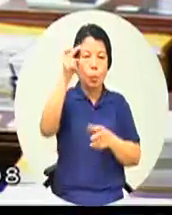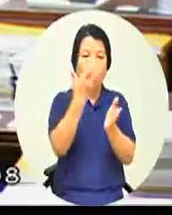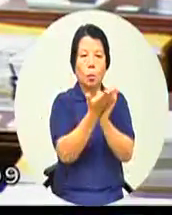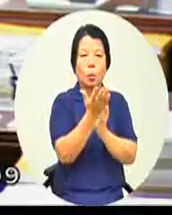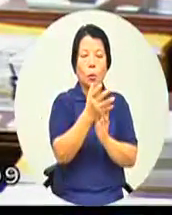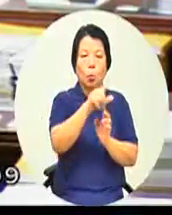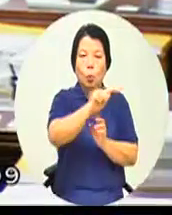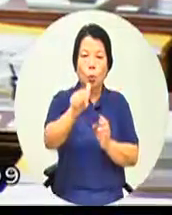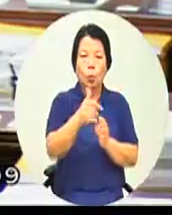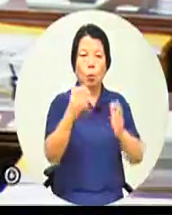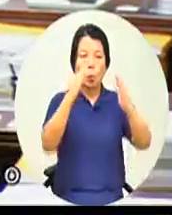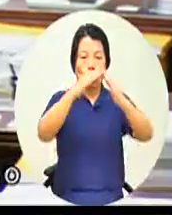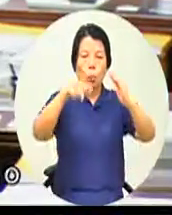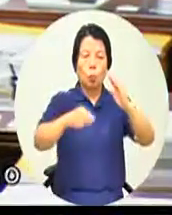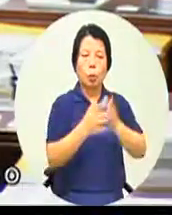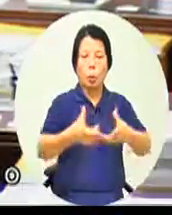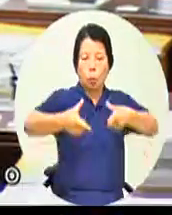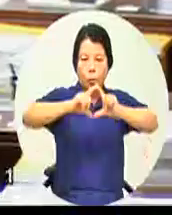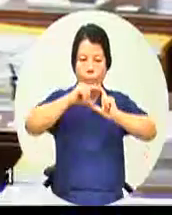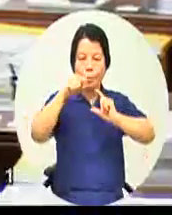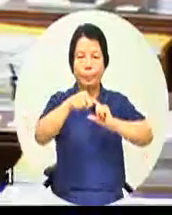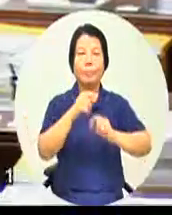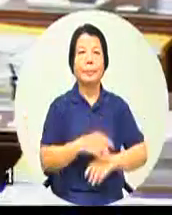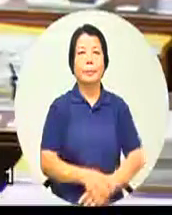够有所回应。